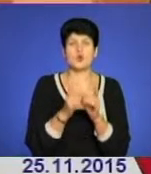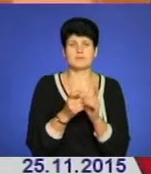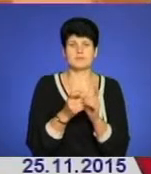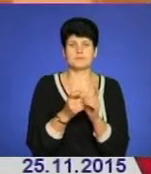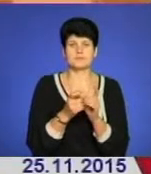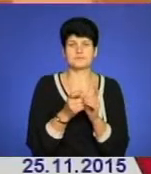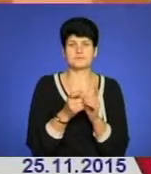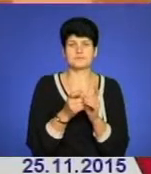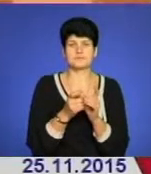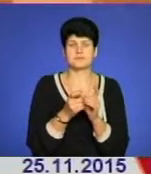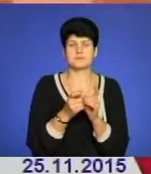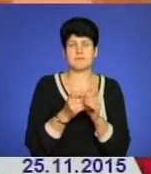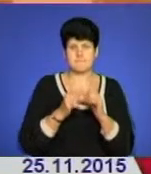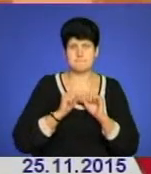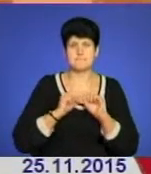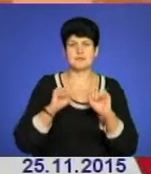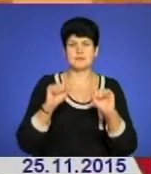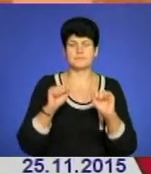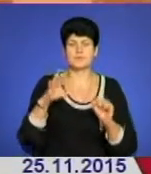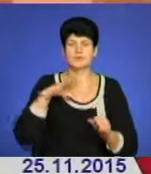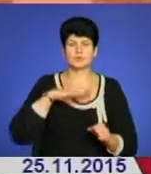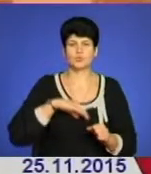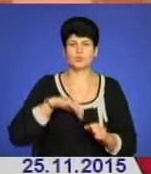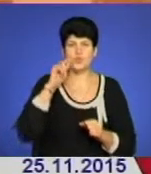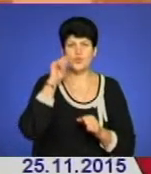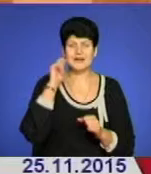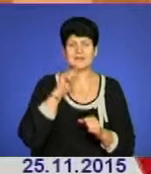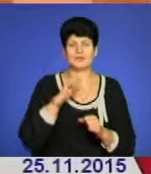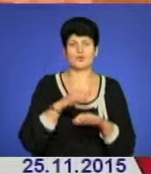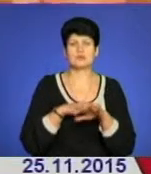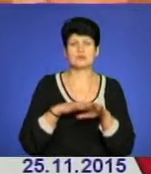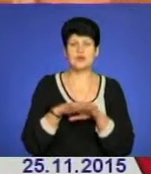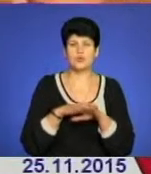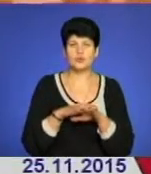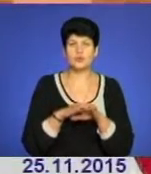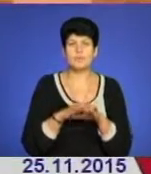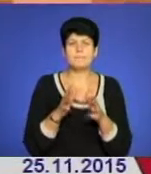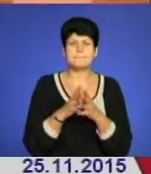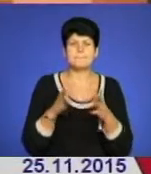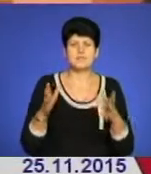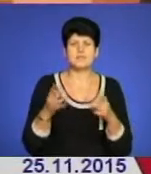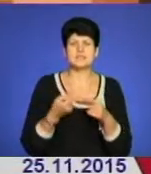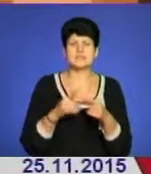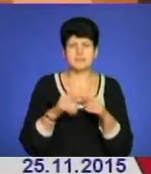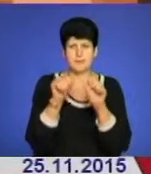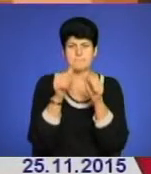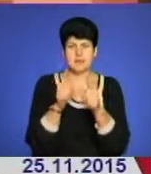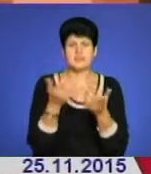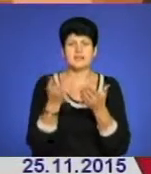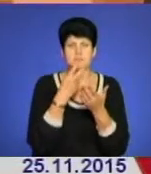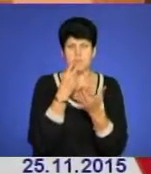і патріотизму, і духу українського народу. Тому що переважна більшість цих пам'ятників, які ми